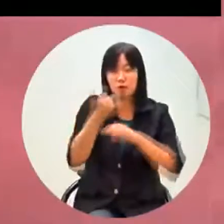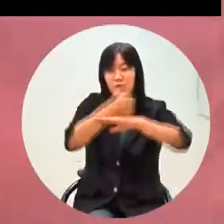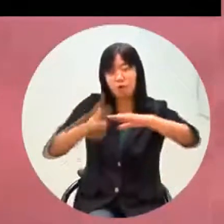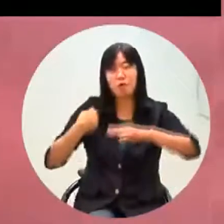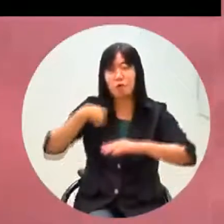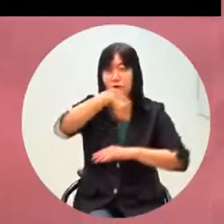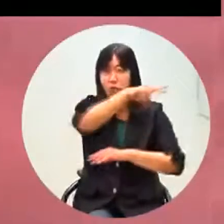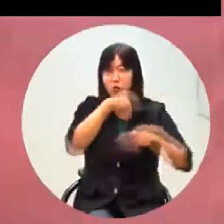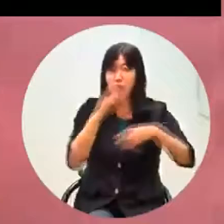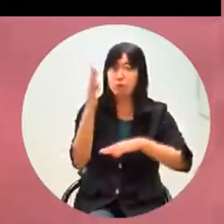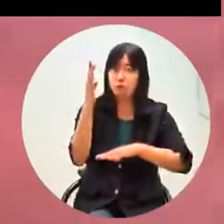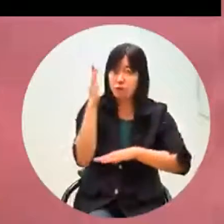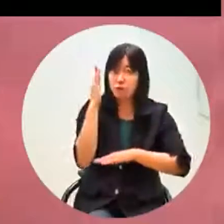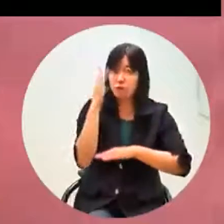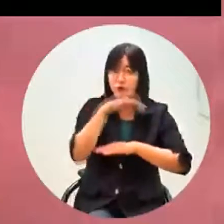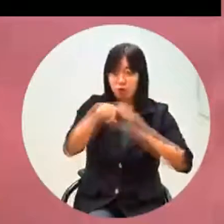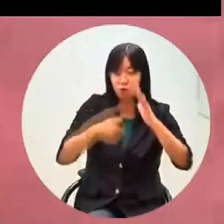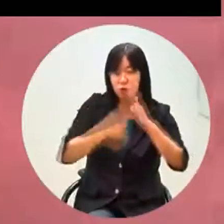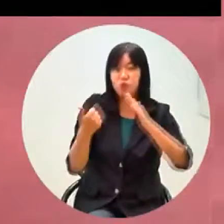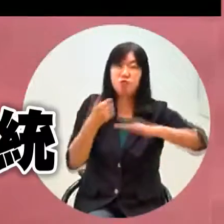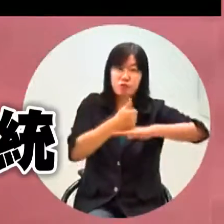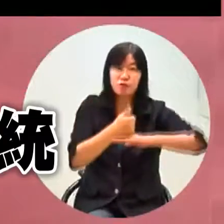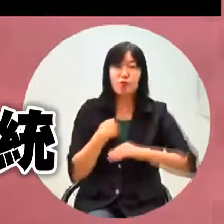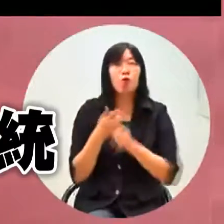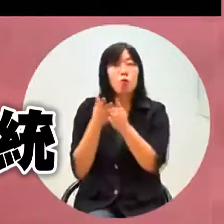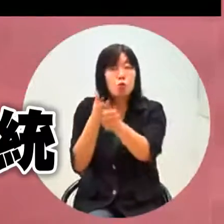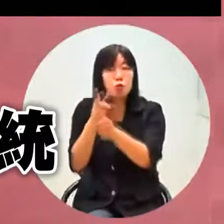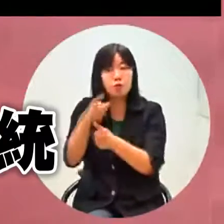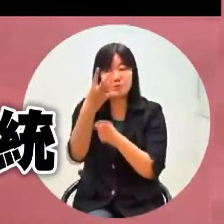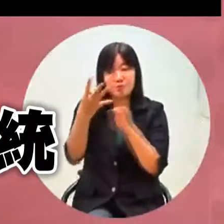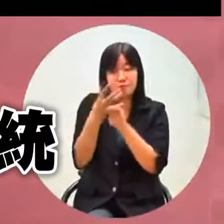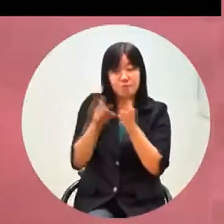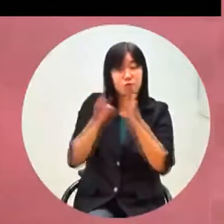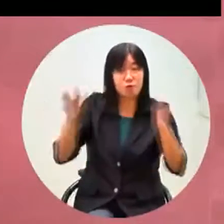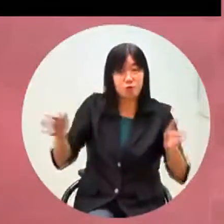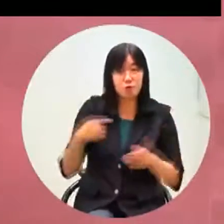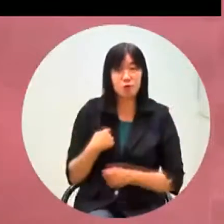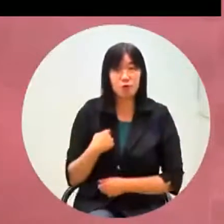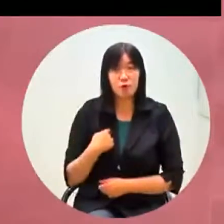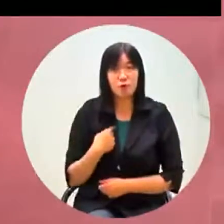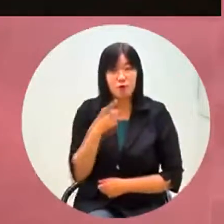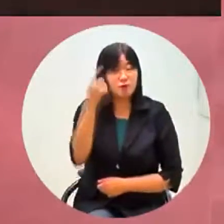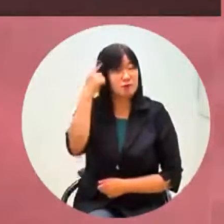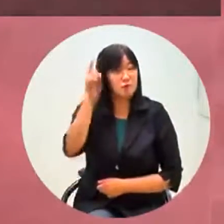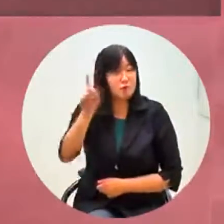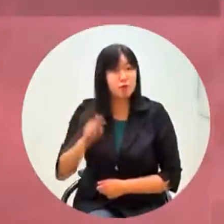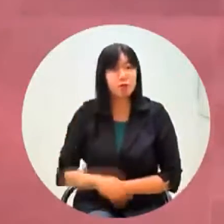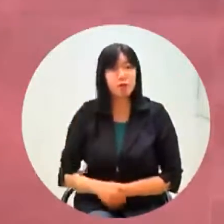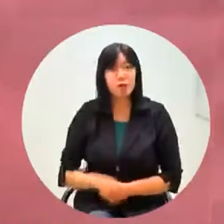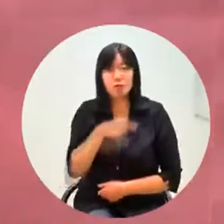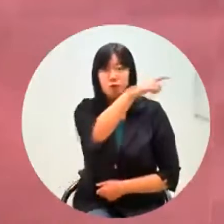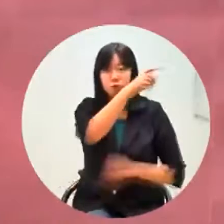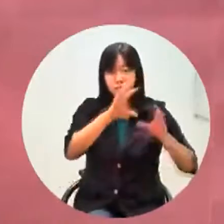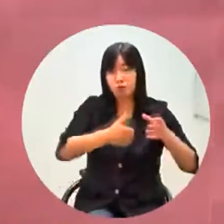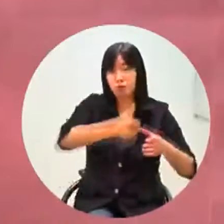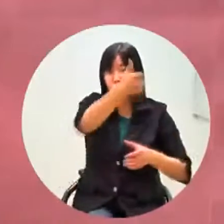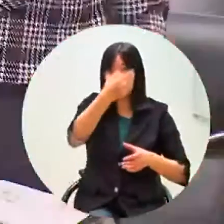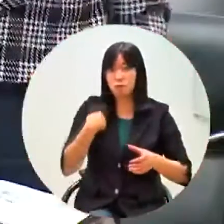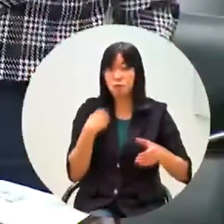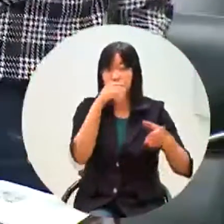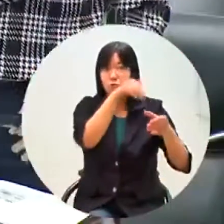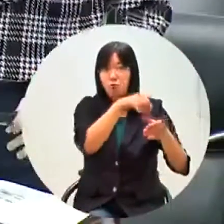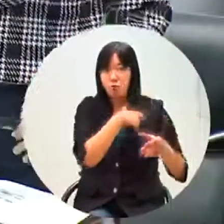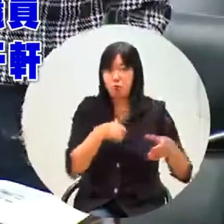这四年你有什么想法？我知道你不会去选总统，你就说 请市长回答。 我会陪